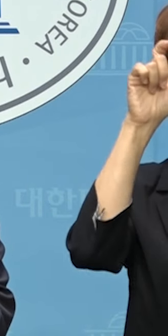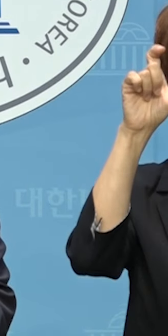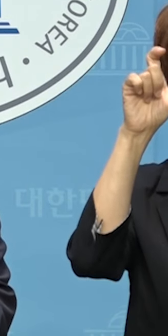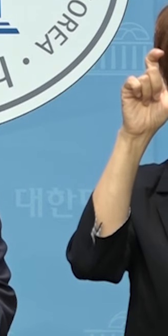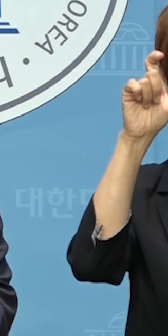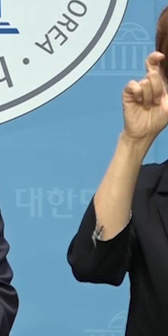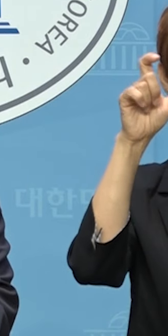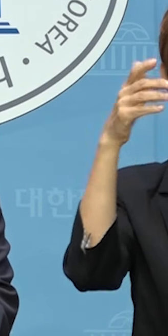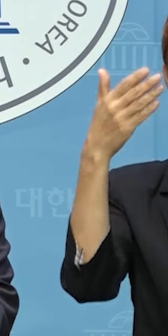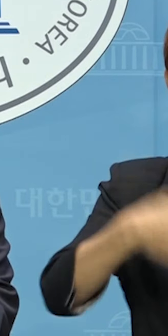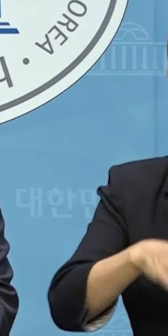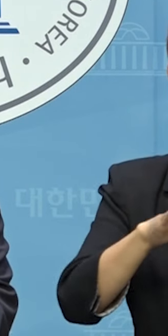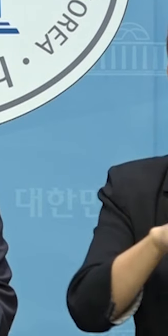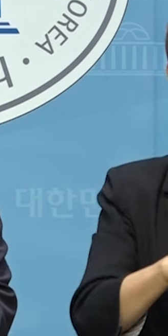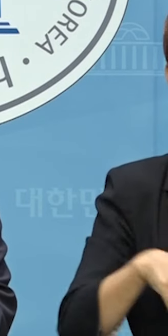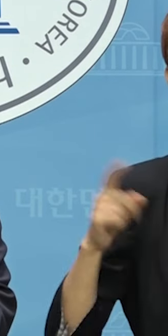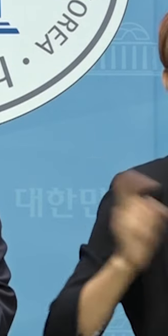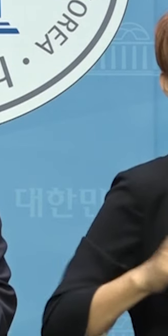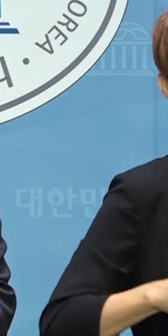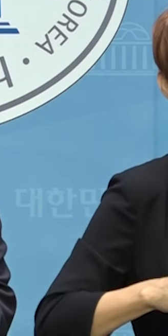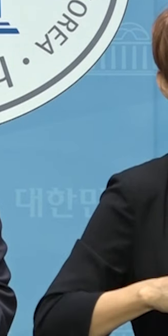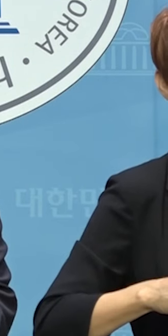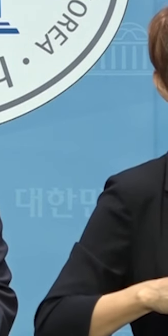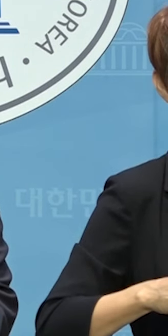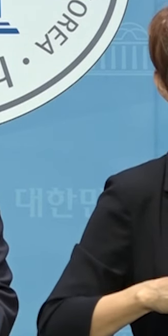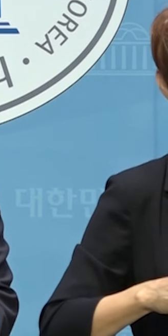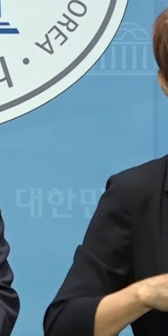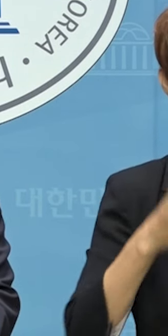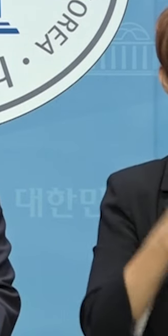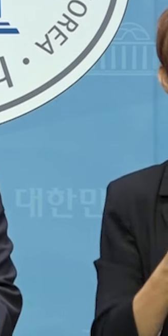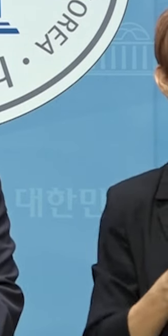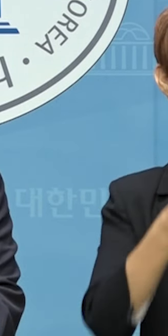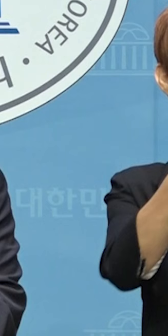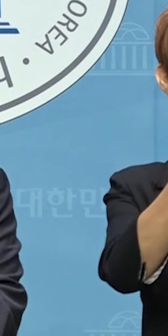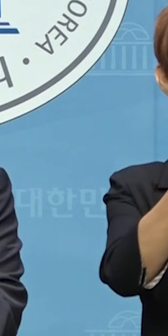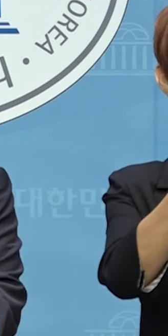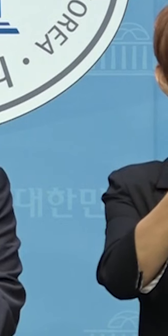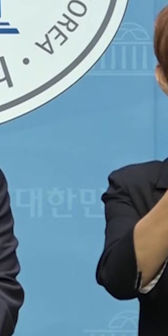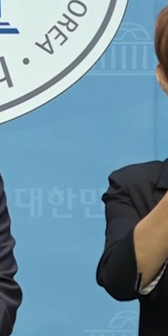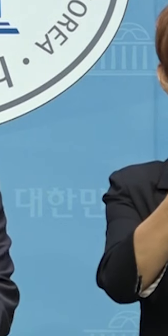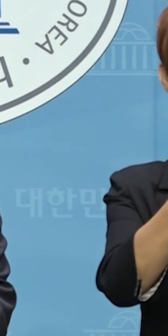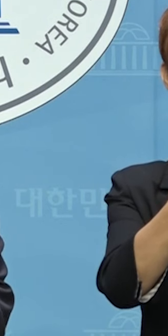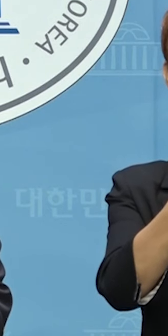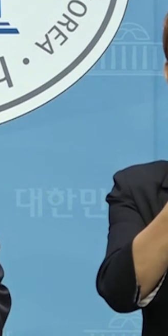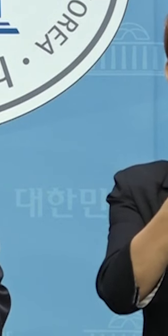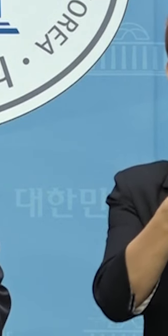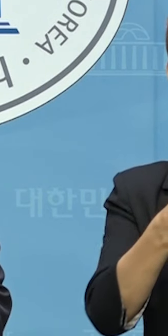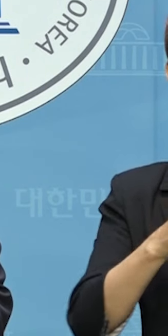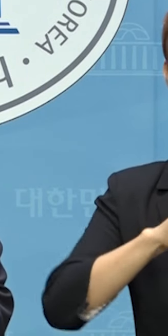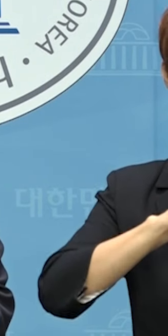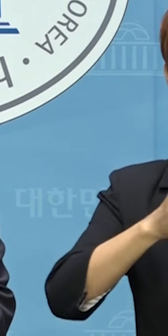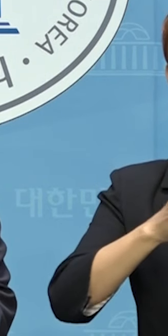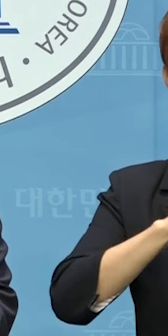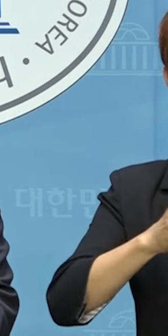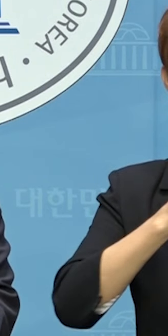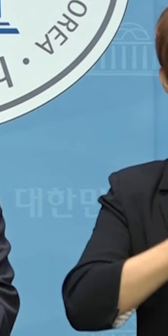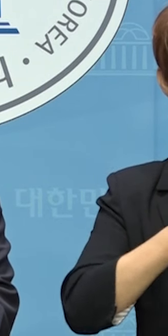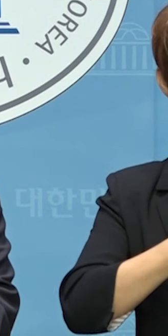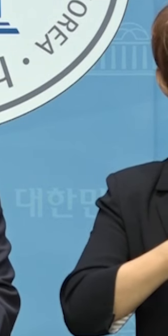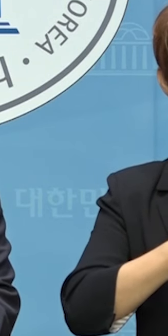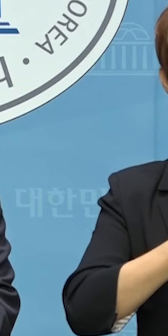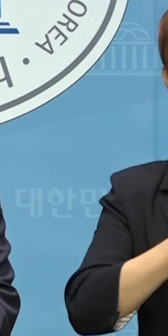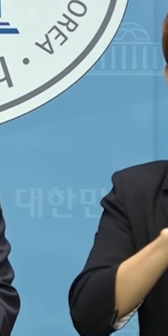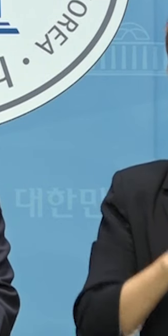전에 사이 급하다는 계로 상을 니 속 논의의 합리적 대안을 찾자는